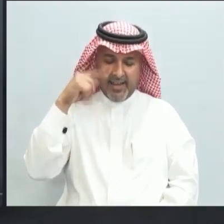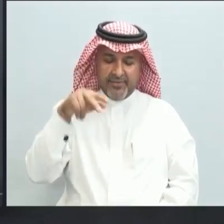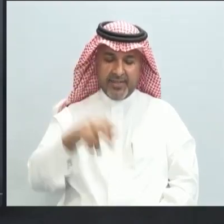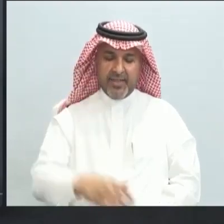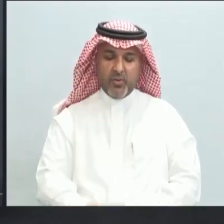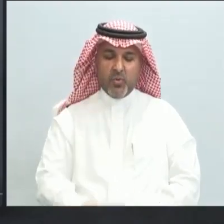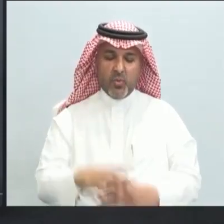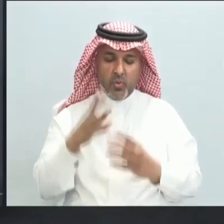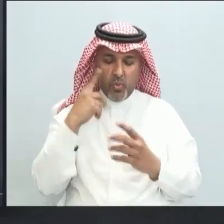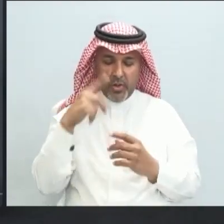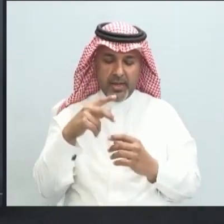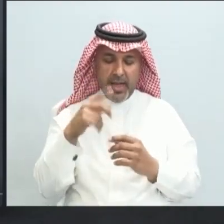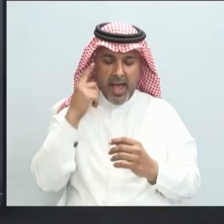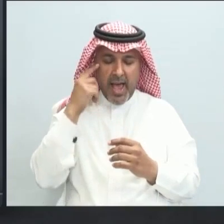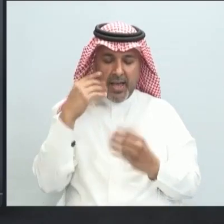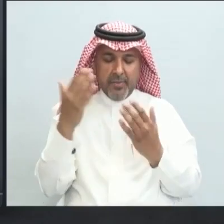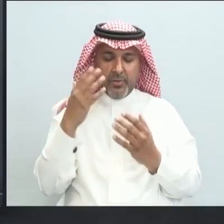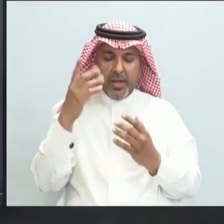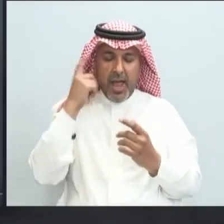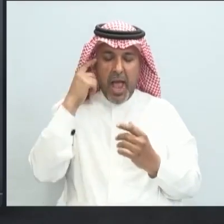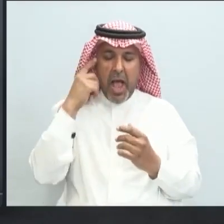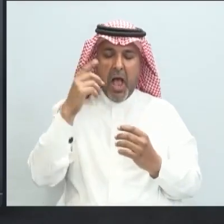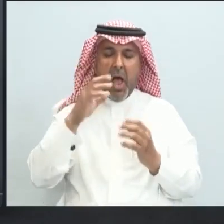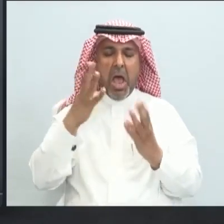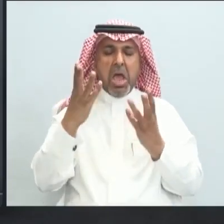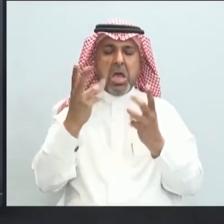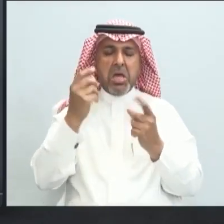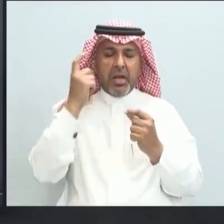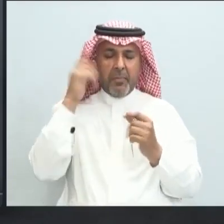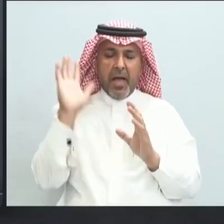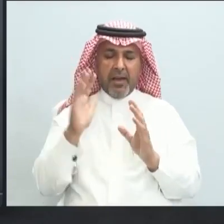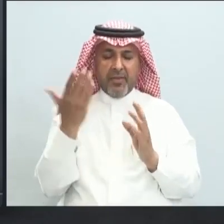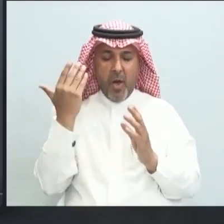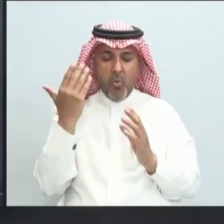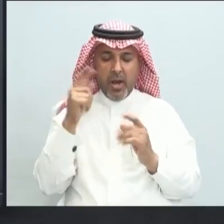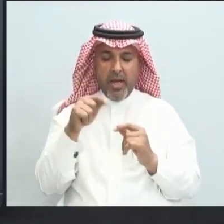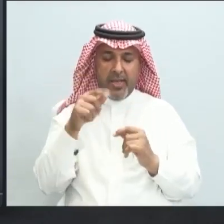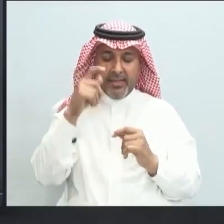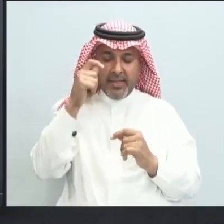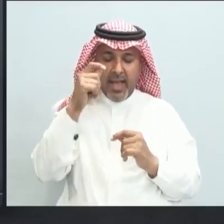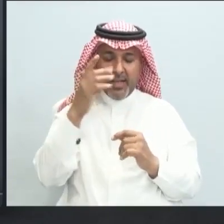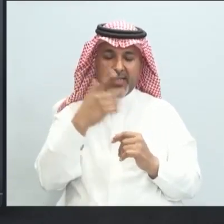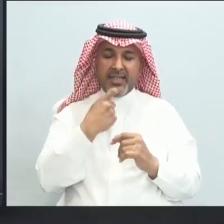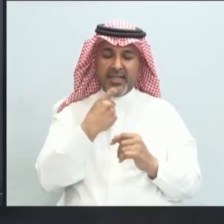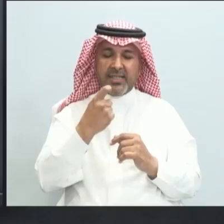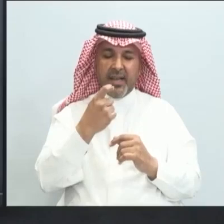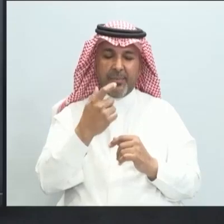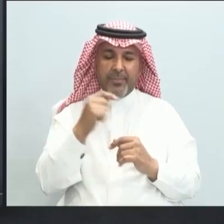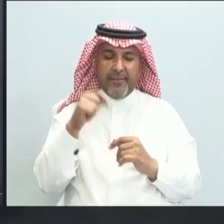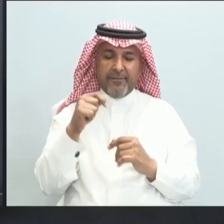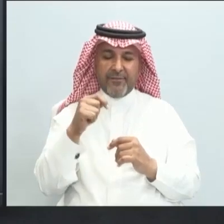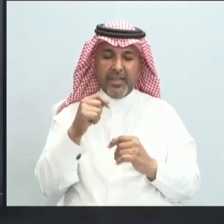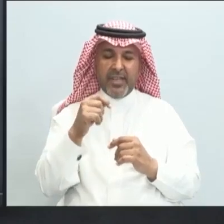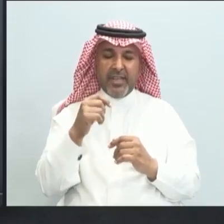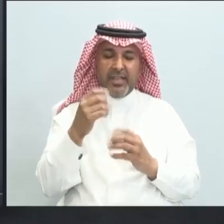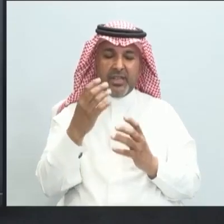معرف. في الساين والكوساين قلنا المجال آر خذ راحتك عوض في أي زاوية تبي لكن التان لا لأن التان هو عبارة عن ساين على